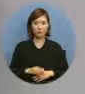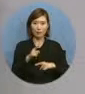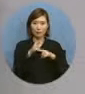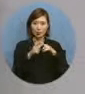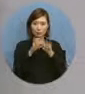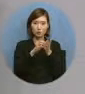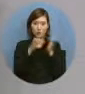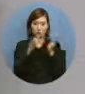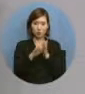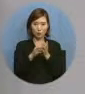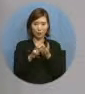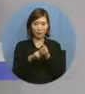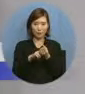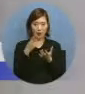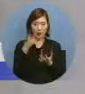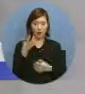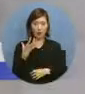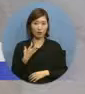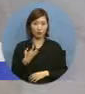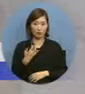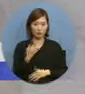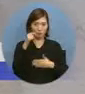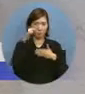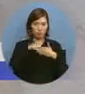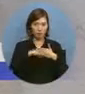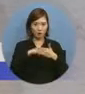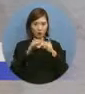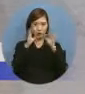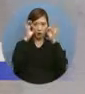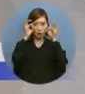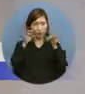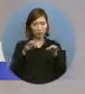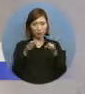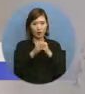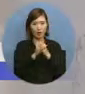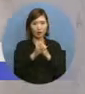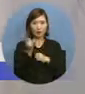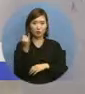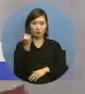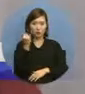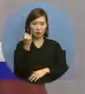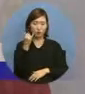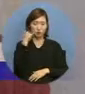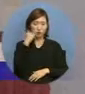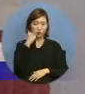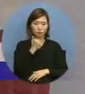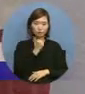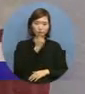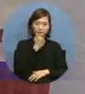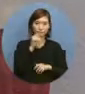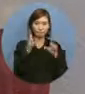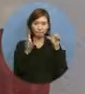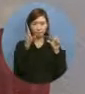반쯤 드러낸 가슴, 내면을 응시하듯 감은 눈. 여인은 누군가를 기다립니다.